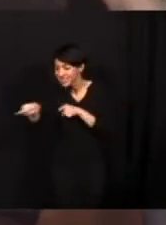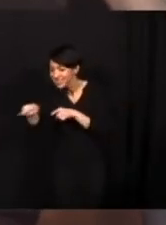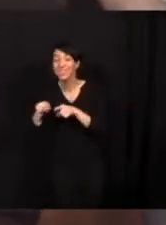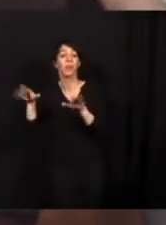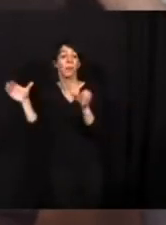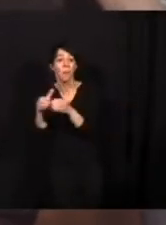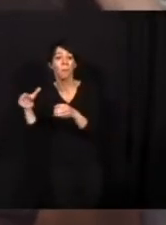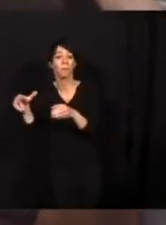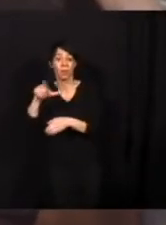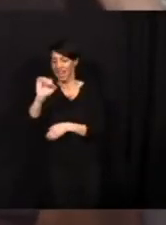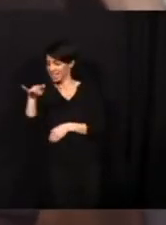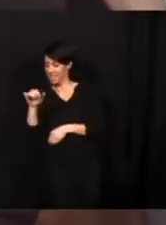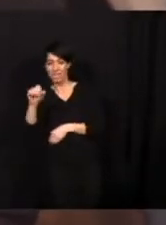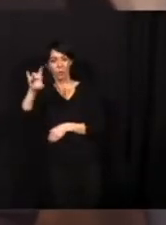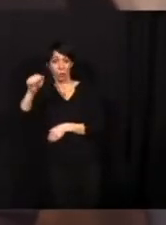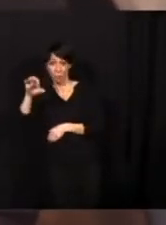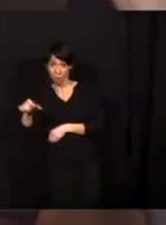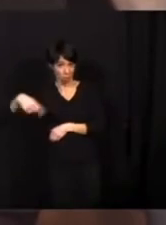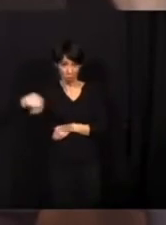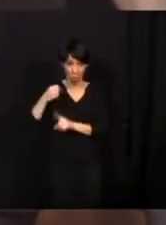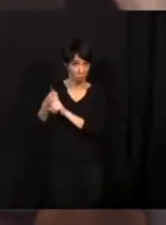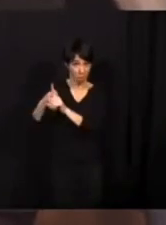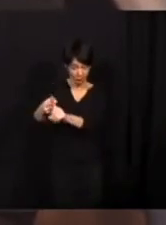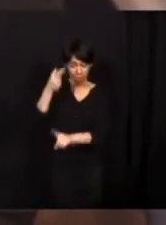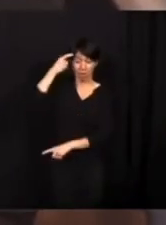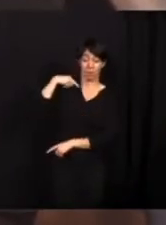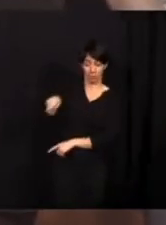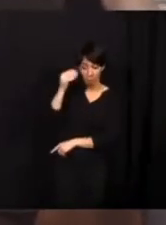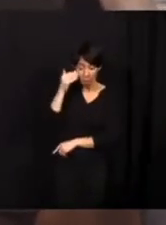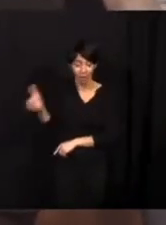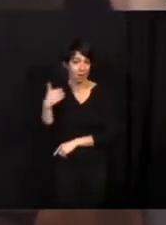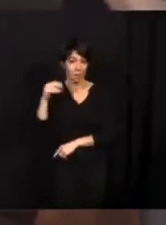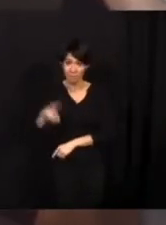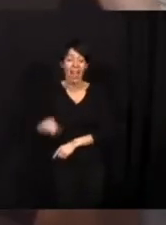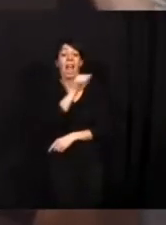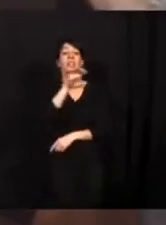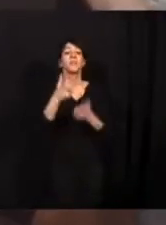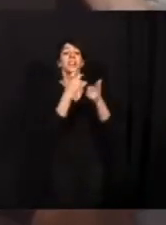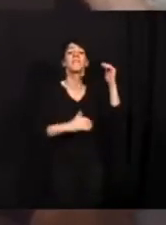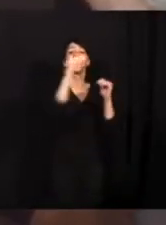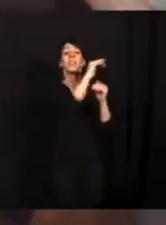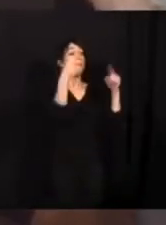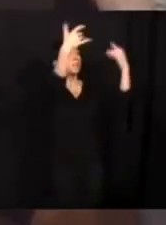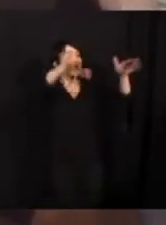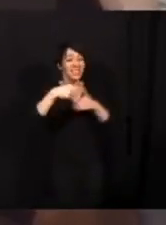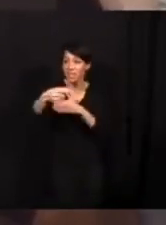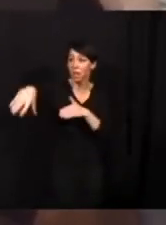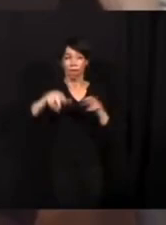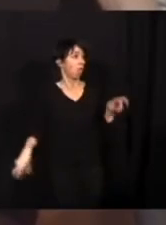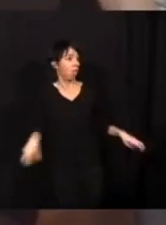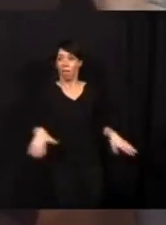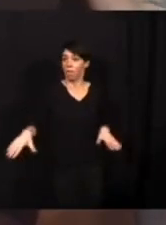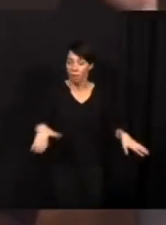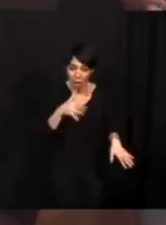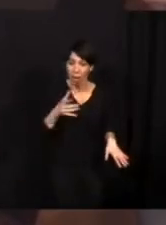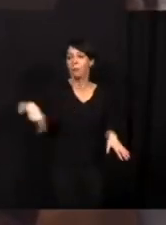qui ont dû se battre 1000 fois plus que les autres, qui aujourd'hui aident à leur tour les jeunes sortis de l'ASE, grâce notamment à l'association Repère que je tiens à